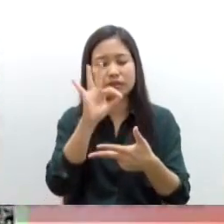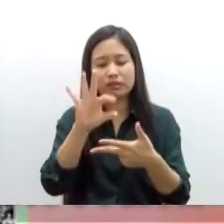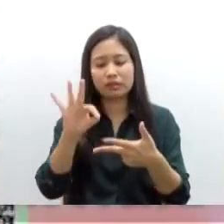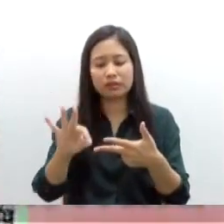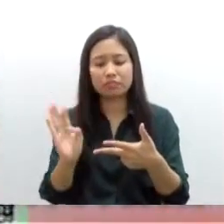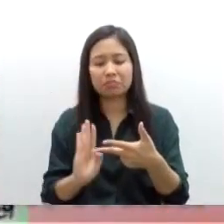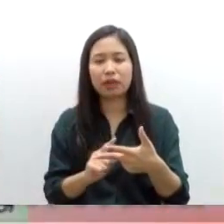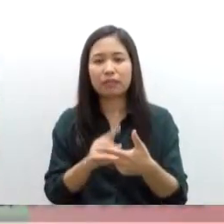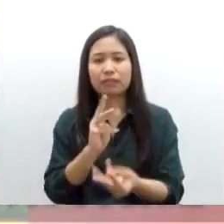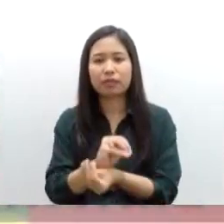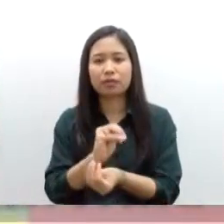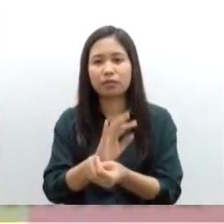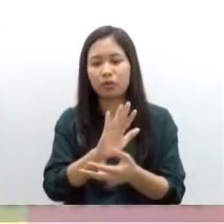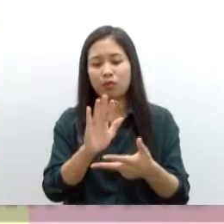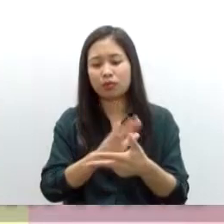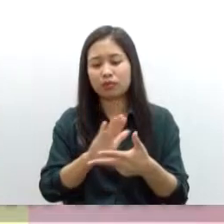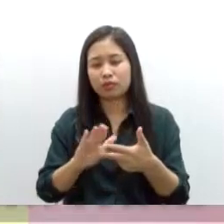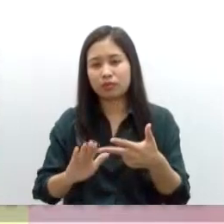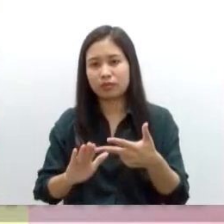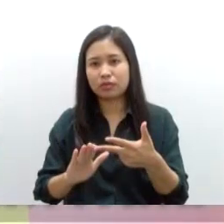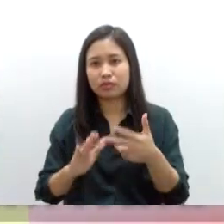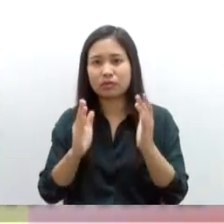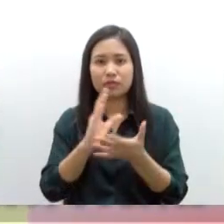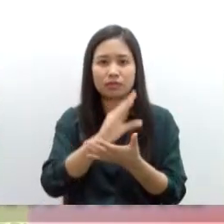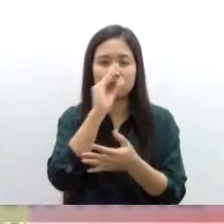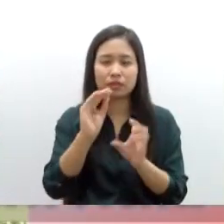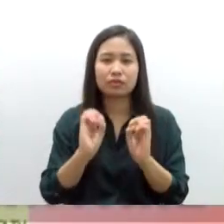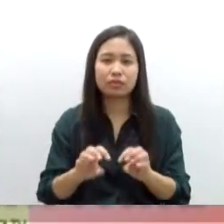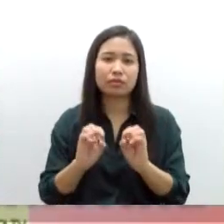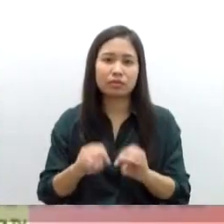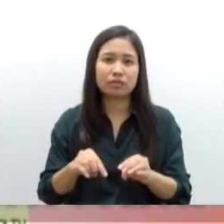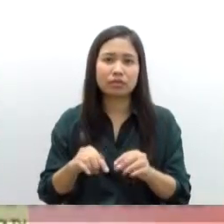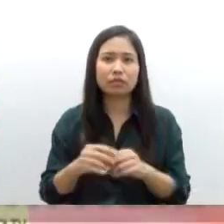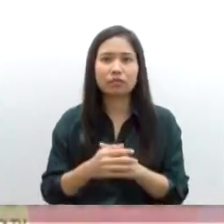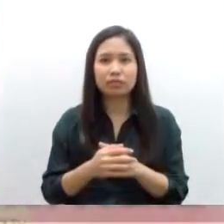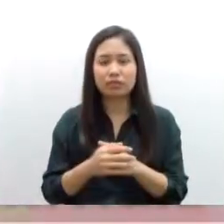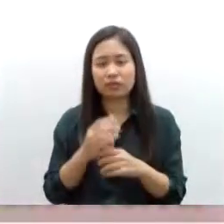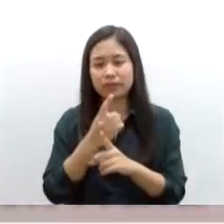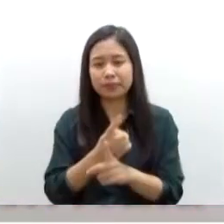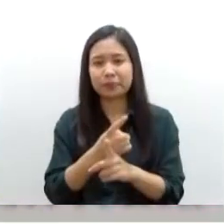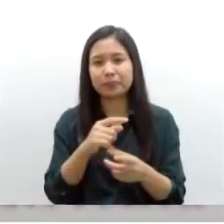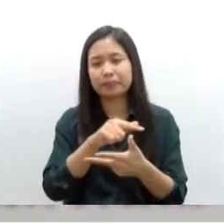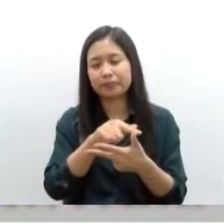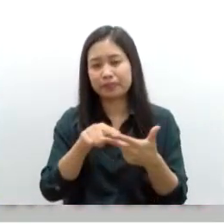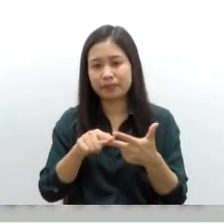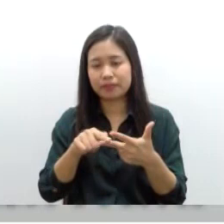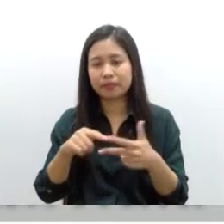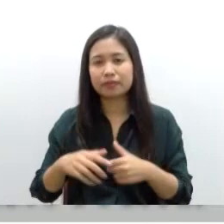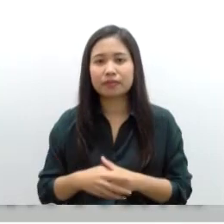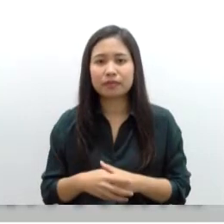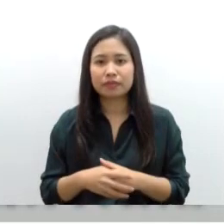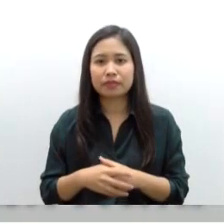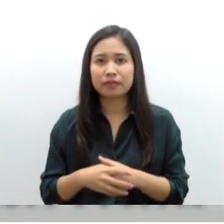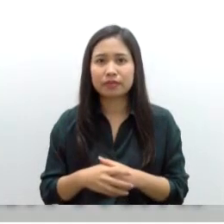แล้วก็เครื่องมือนี้ได้รับความกรุณาจากกสทช.ให้ช่องทีวีเรา15ช่องฟรีทั้ง